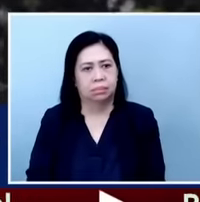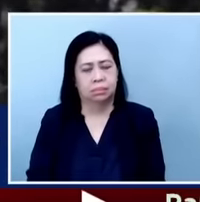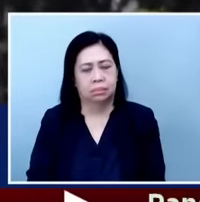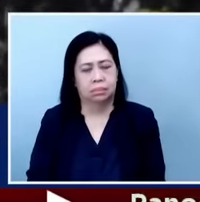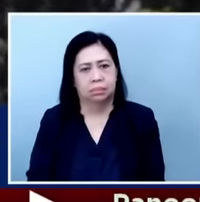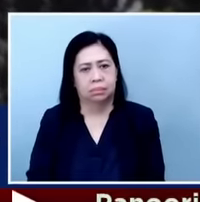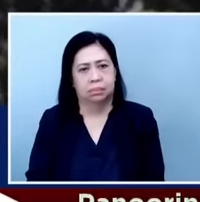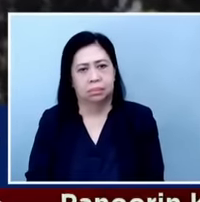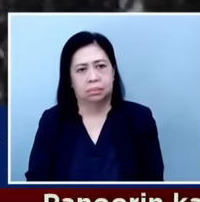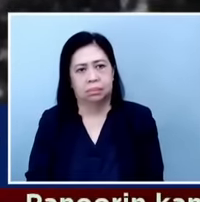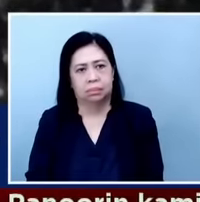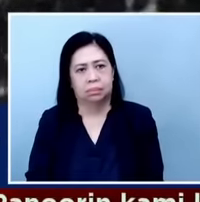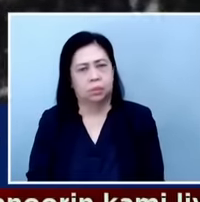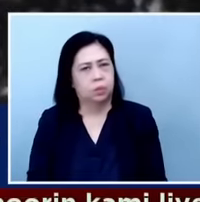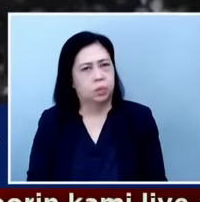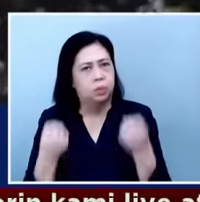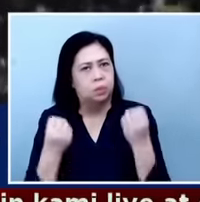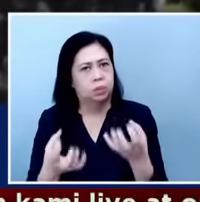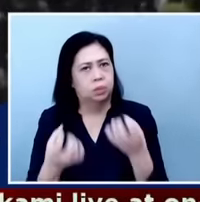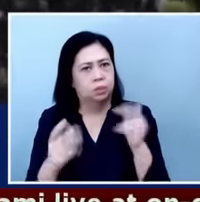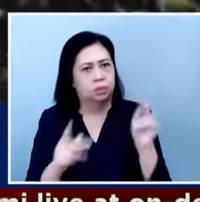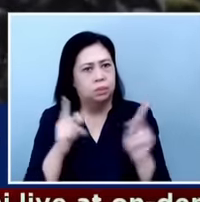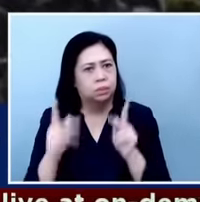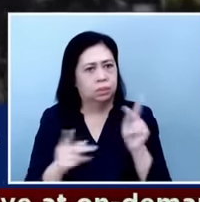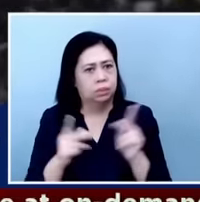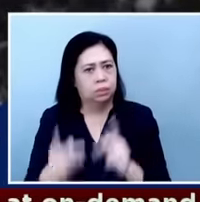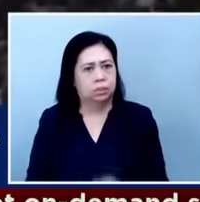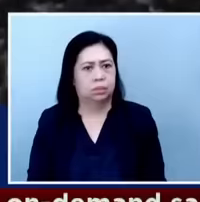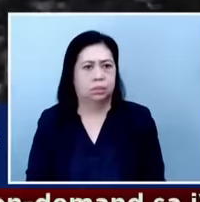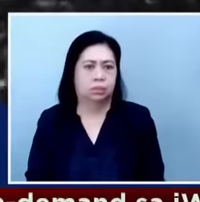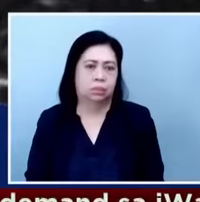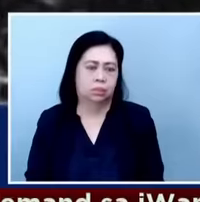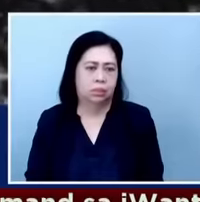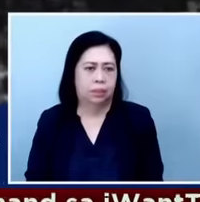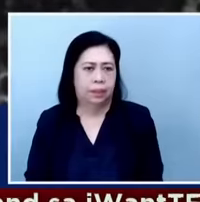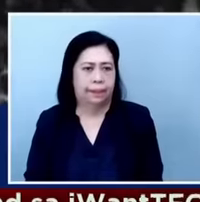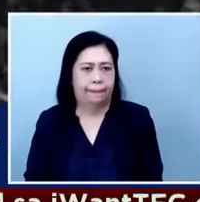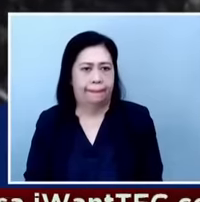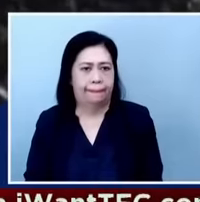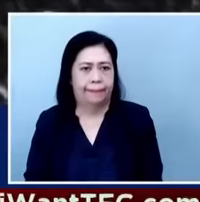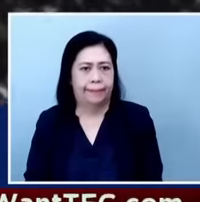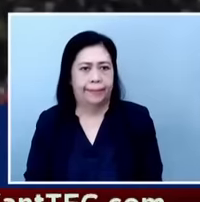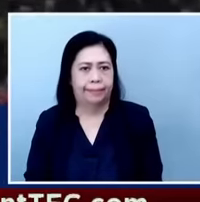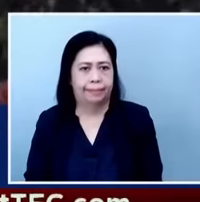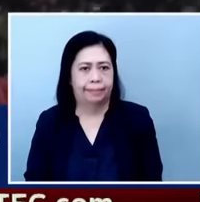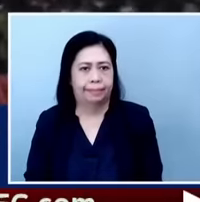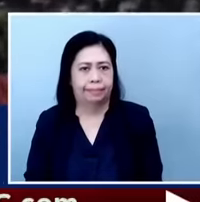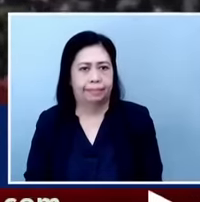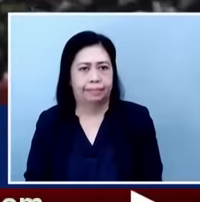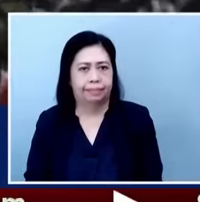Sa dami ng tao, naharang po ang dinadaanan ng andas.